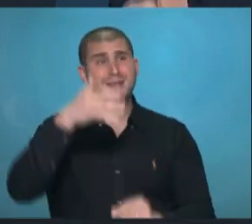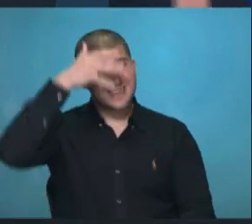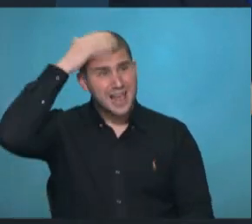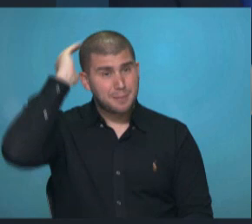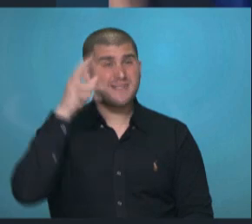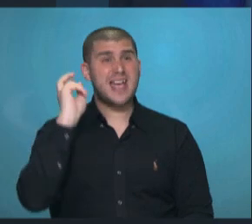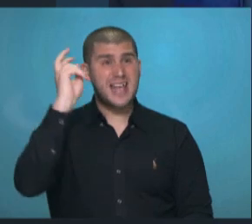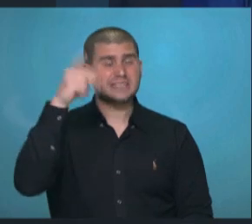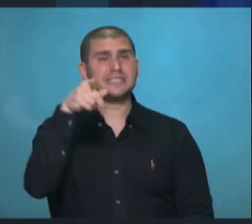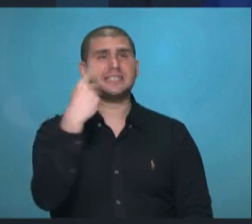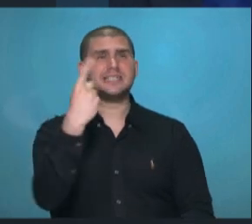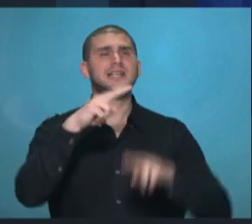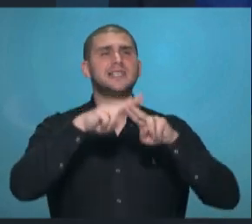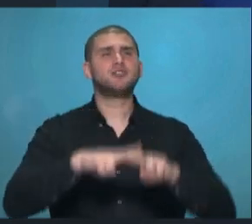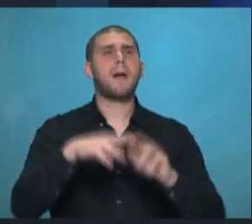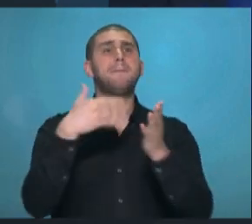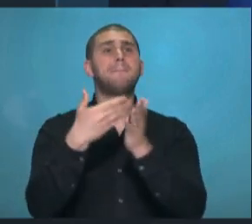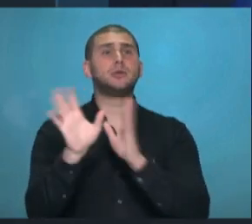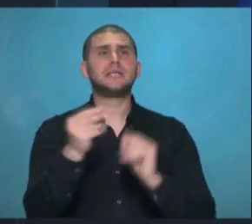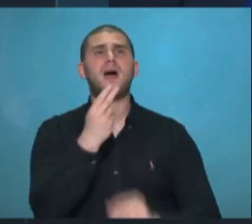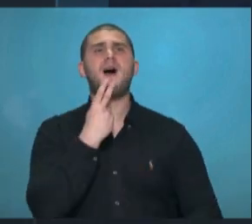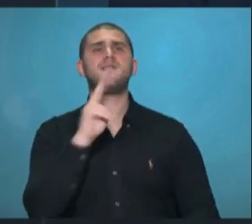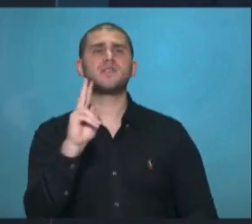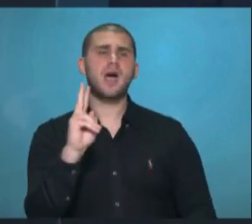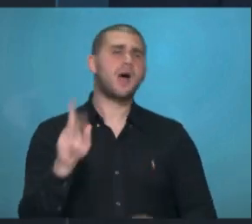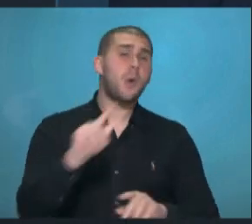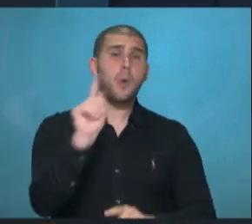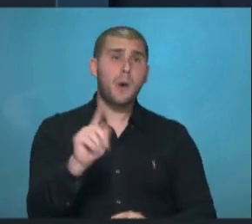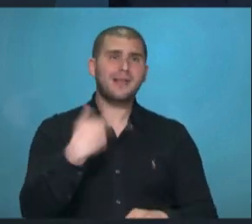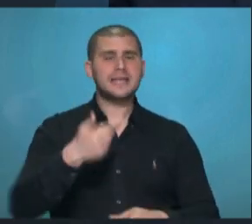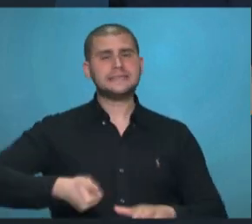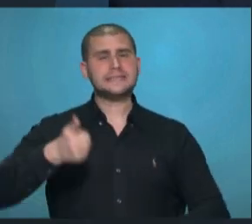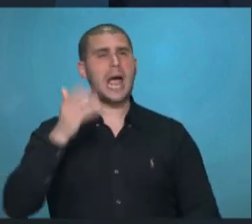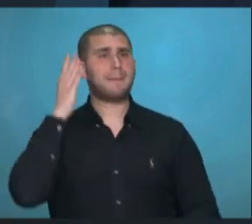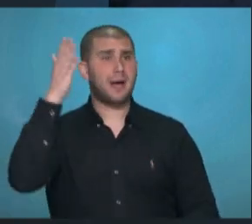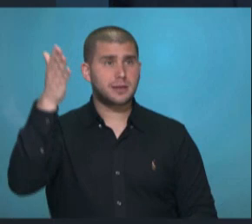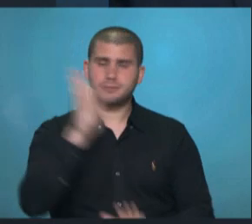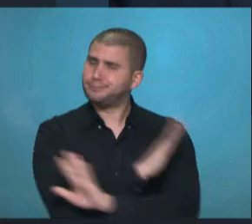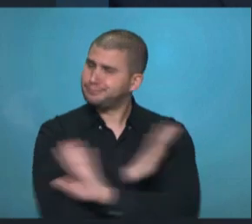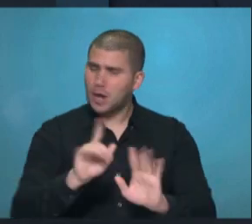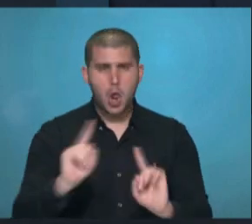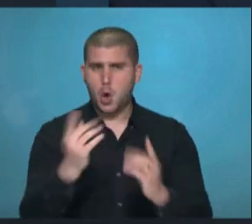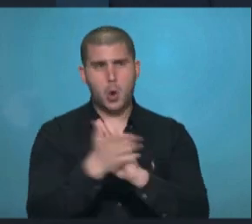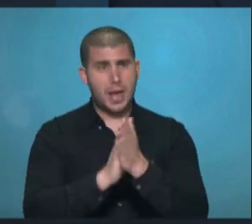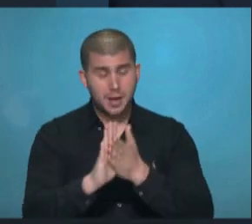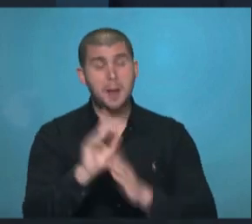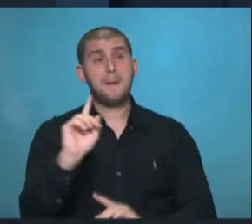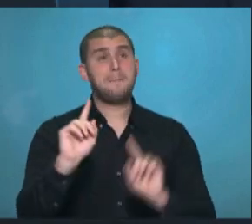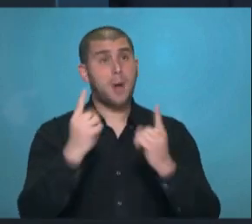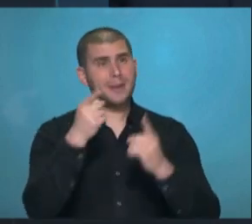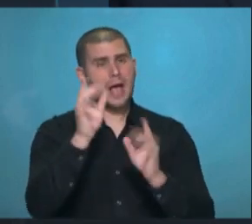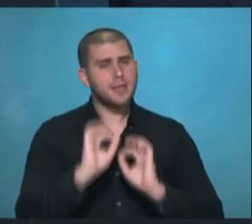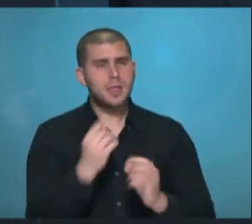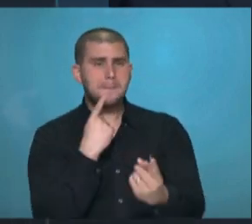גנץ, והיא תישאר בחוץ עם הבטחה כזאת שאולי תהיה שרה בעתיד. לא יקרה, היא אומרת. בכל מקרה, היא עדיין במגעים